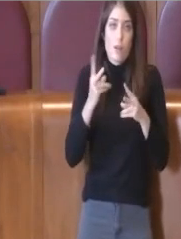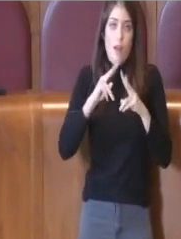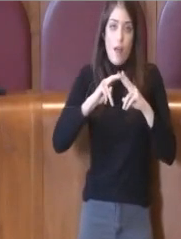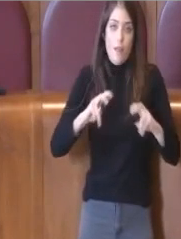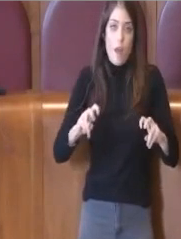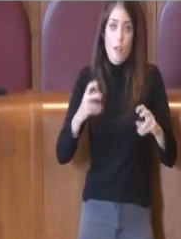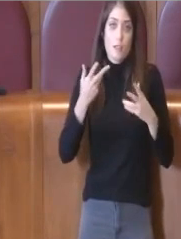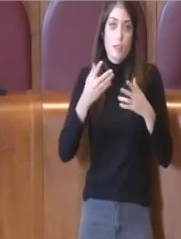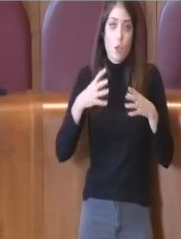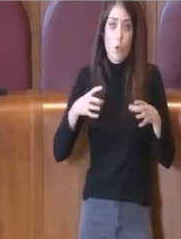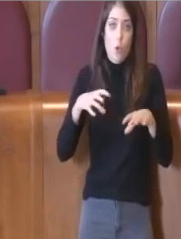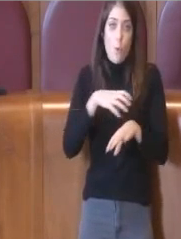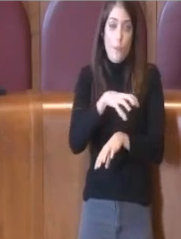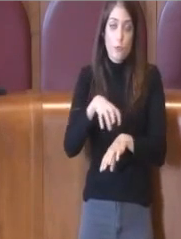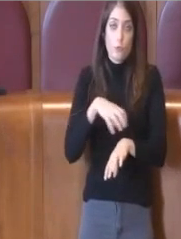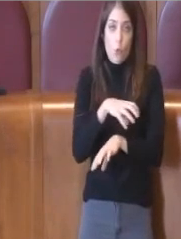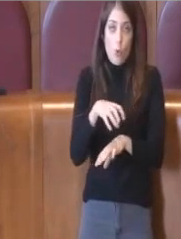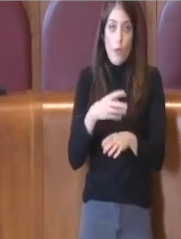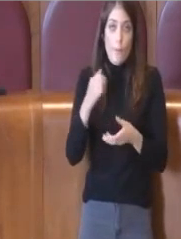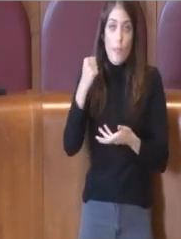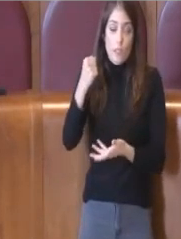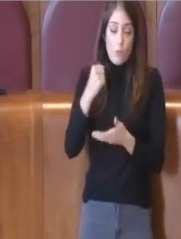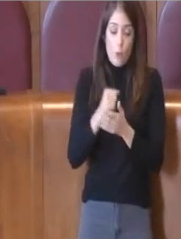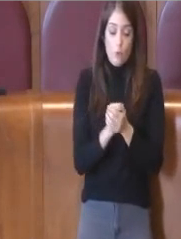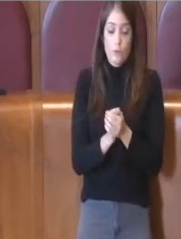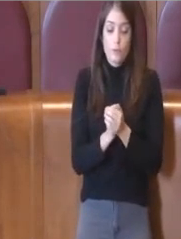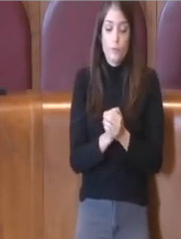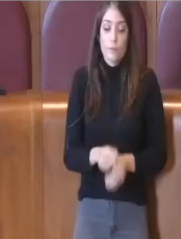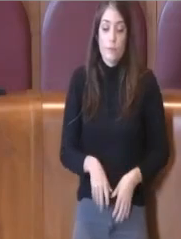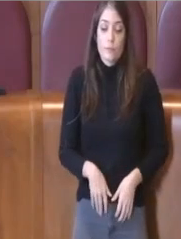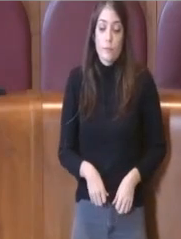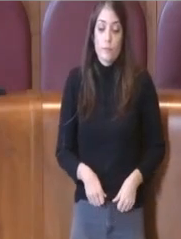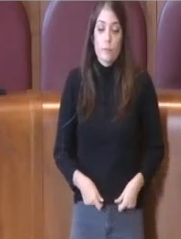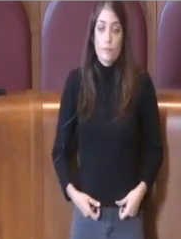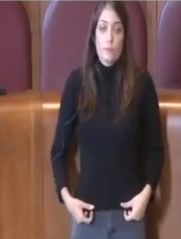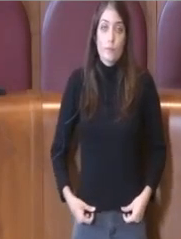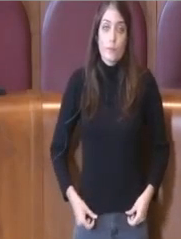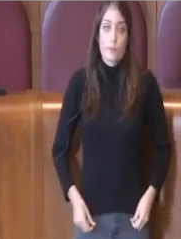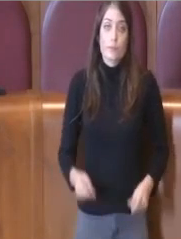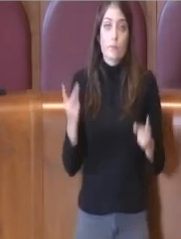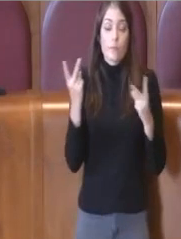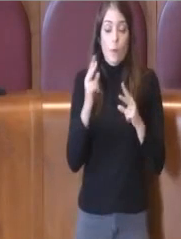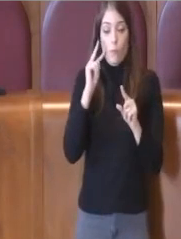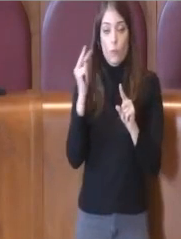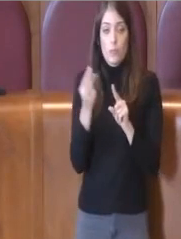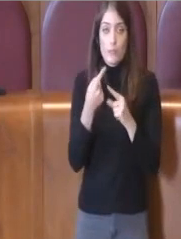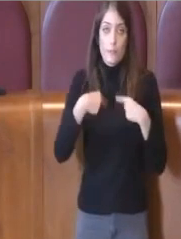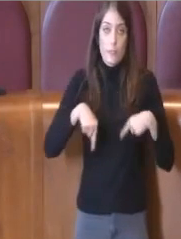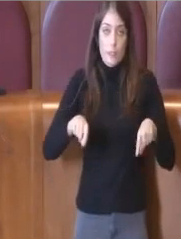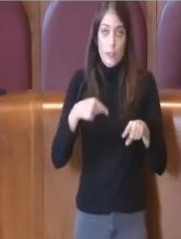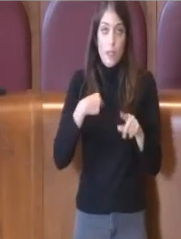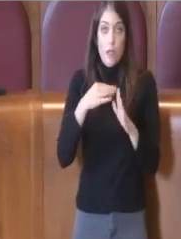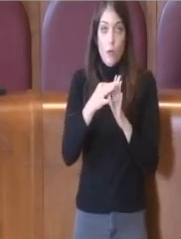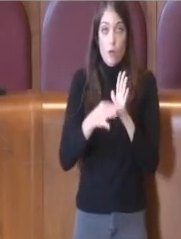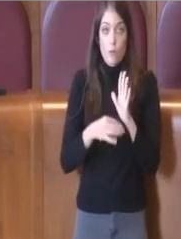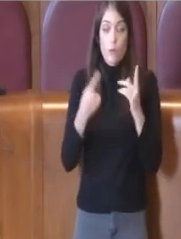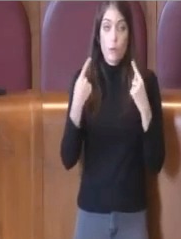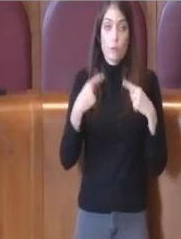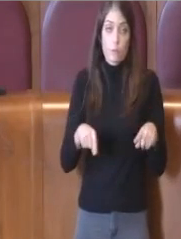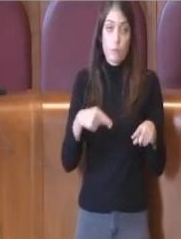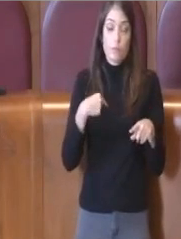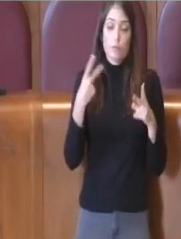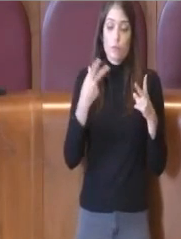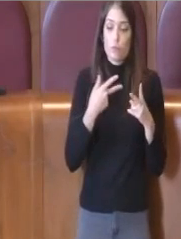analisi in commissione patrimonio. Diciamo che dal nostro punto di vista questo regolamento presenta